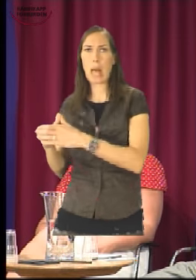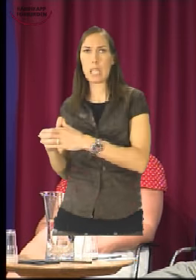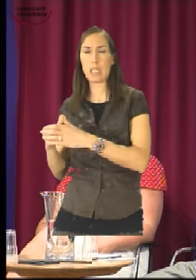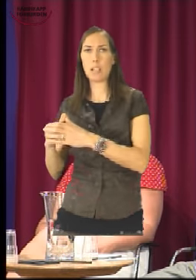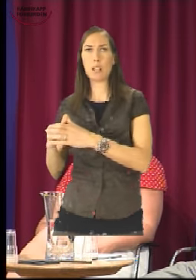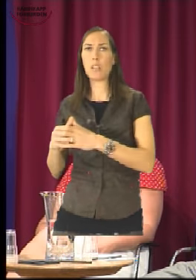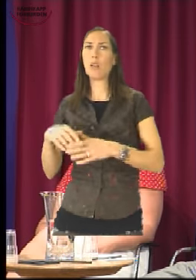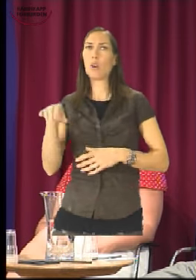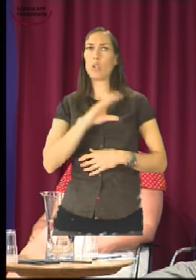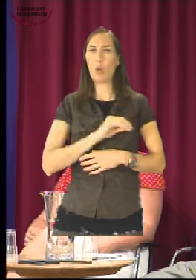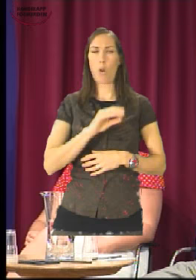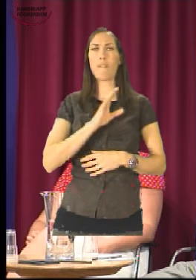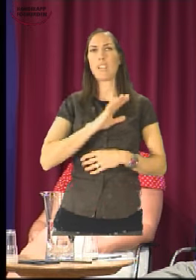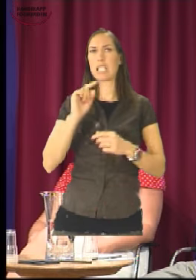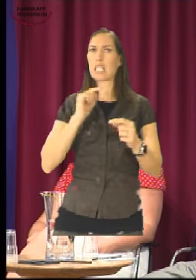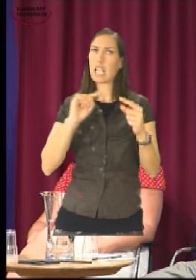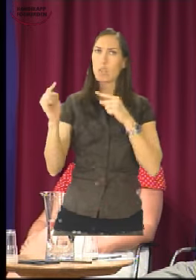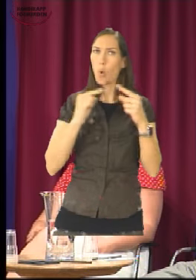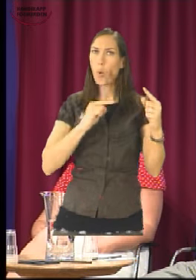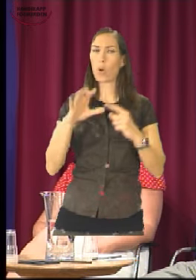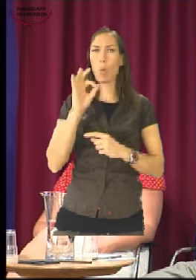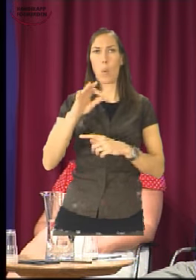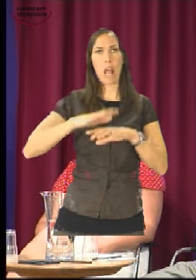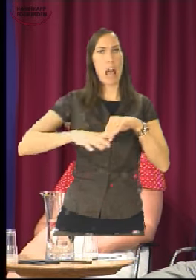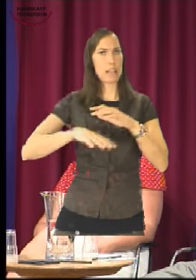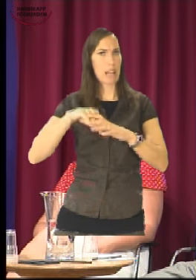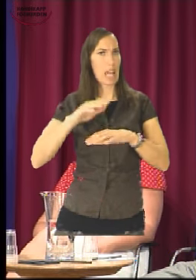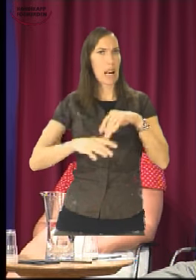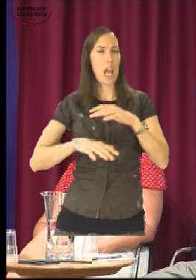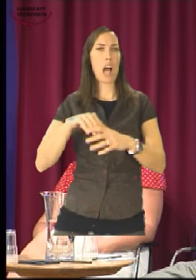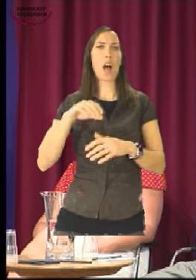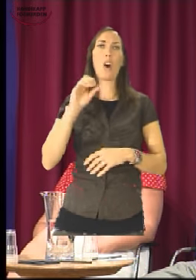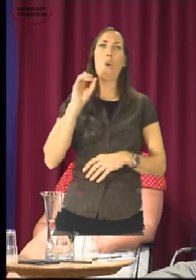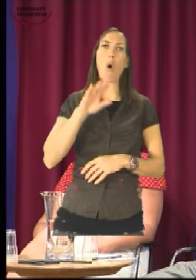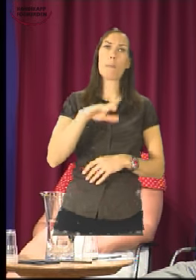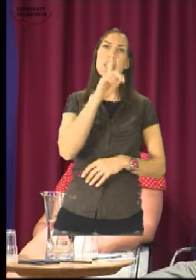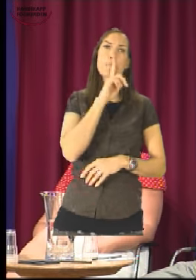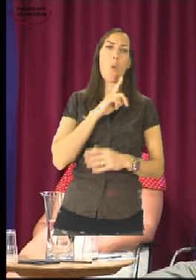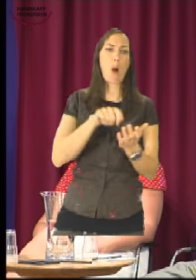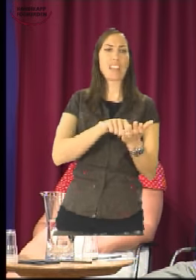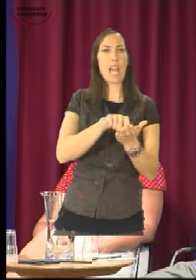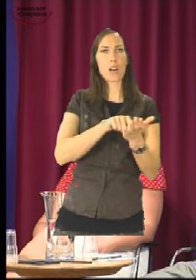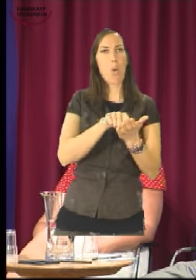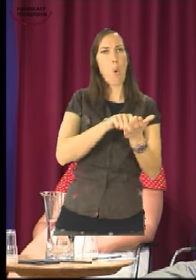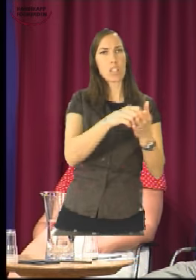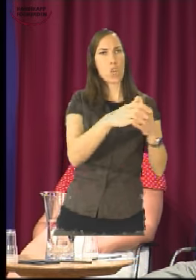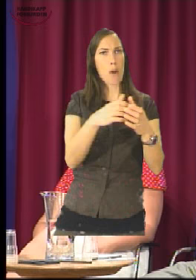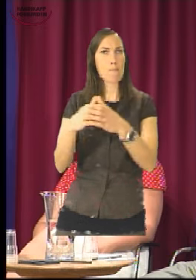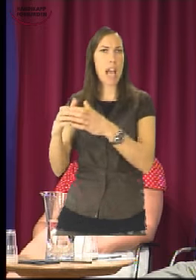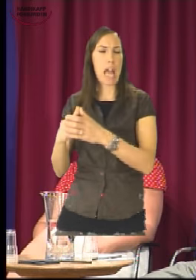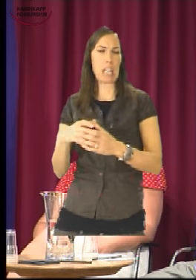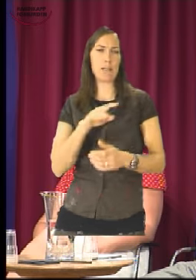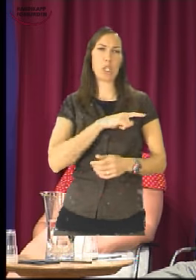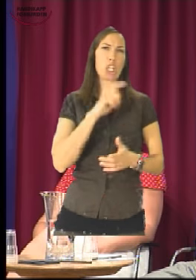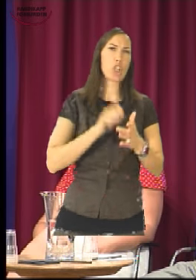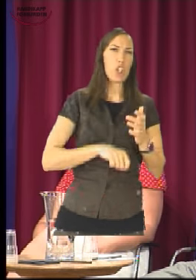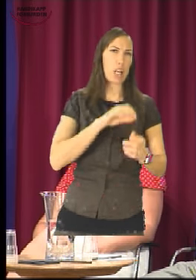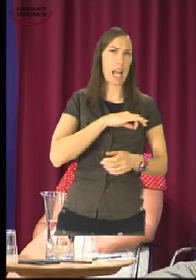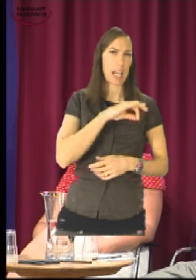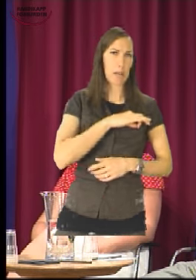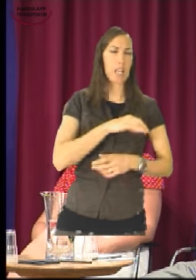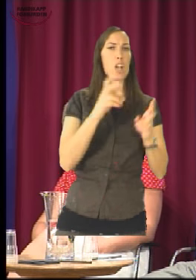då är det diskussioner hur man ska hantera om det är små diagnosgrupper med väldigt dyra läkemedel. Den